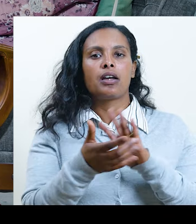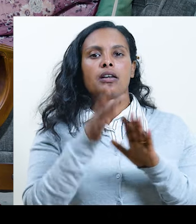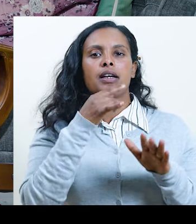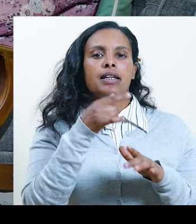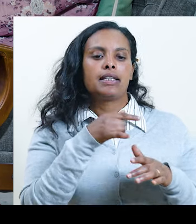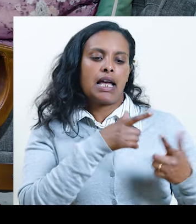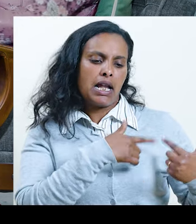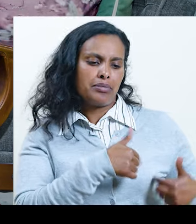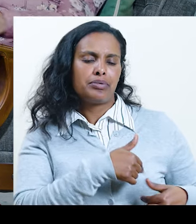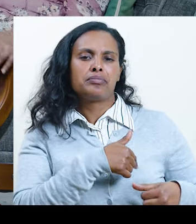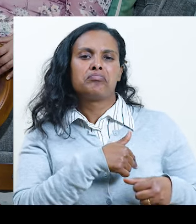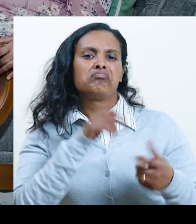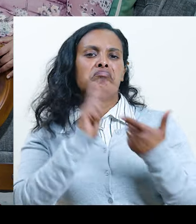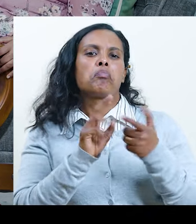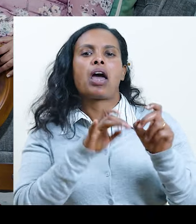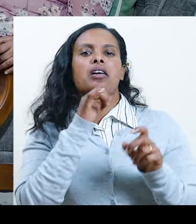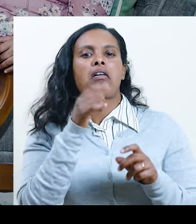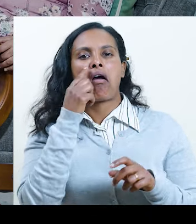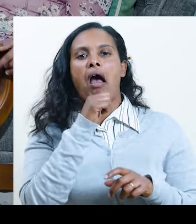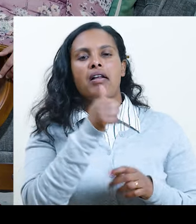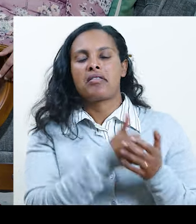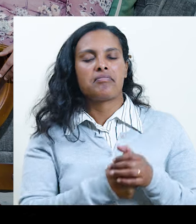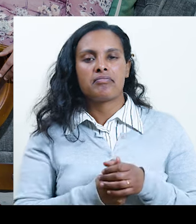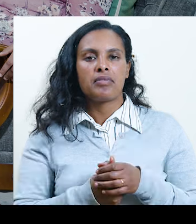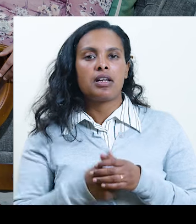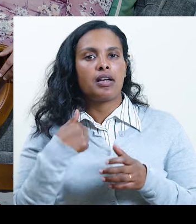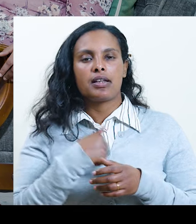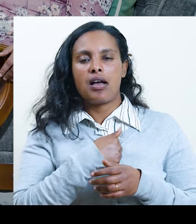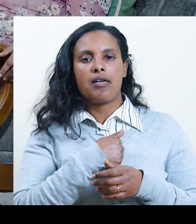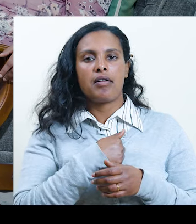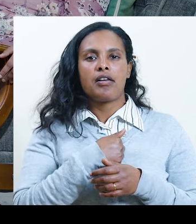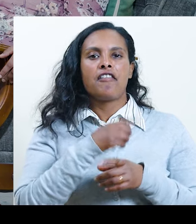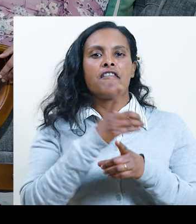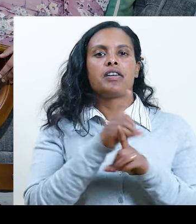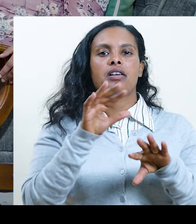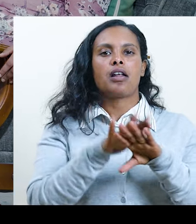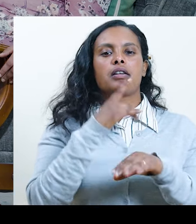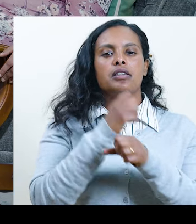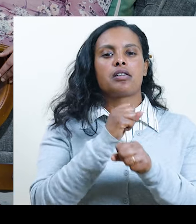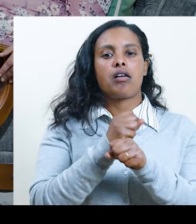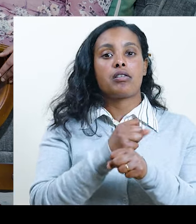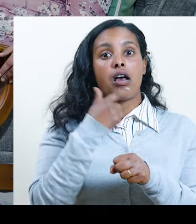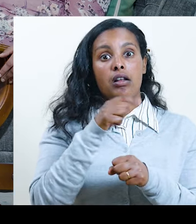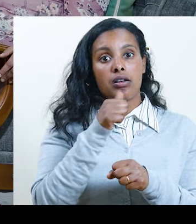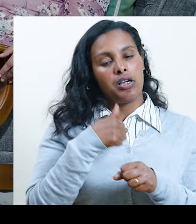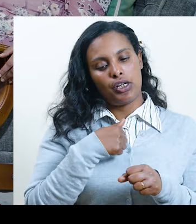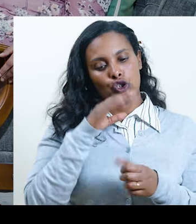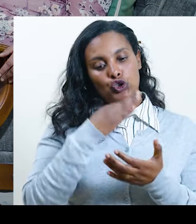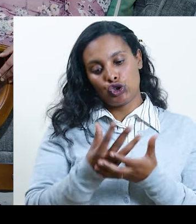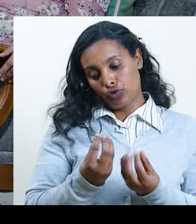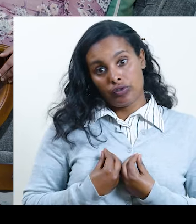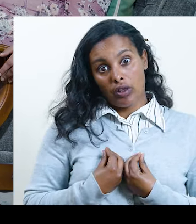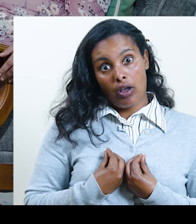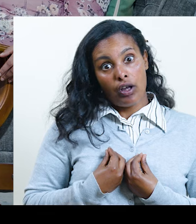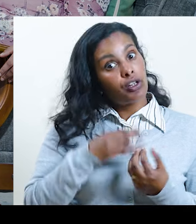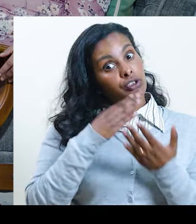ይሄ የልብ የሚያደርስ ነገር እያየን አይደለም። እኛ ፍትህ ላይ እንስራ ምናምን እንዳንል፣ እኔ ልጅ